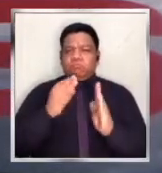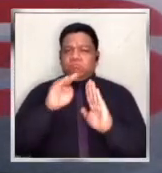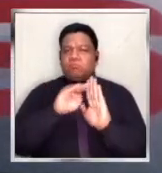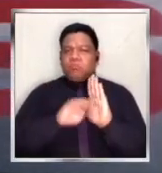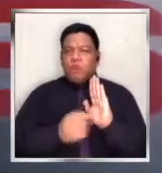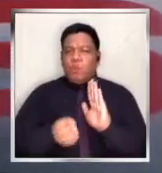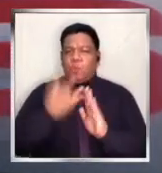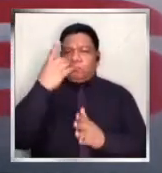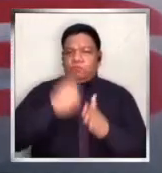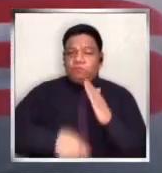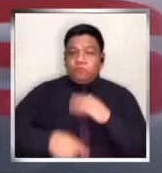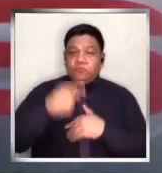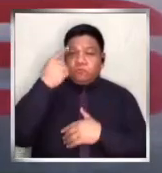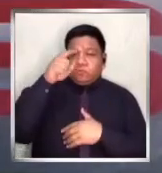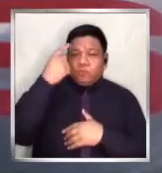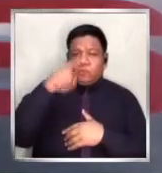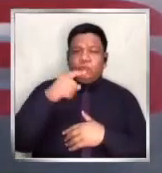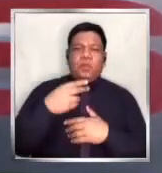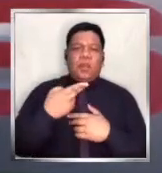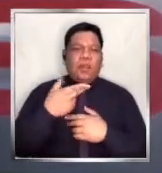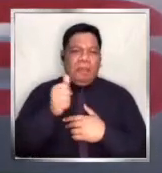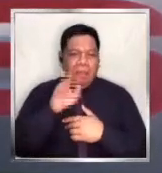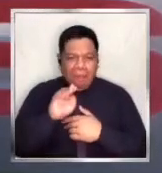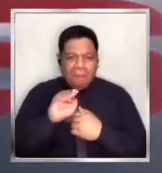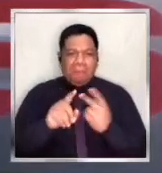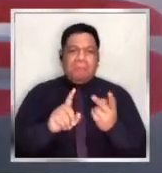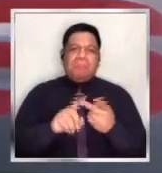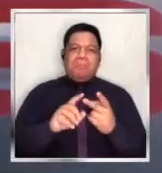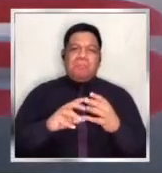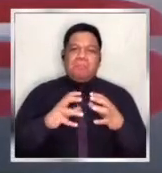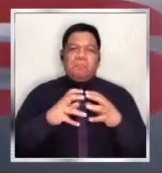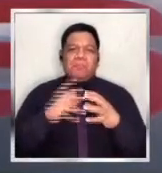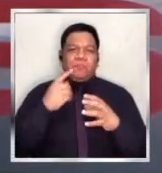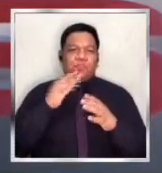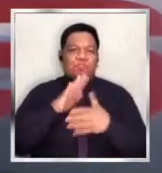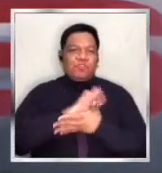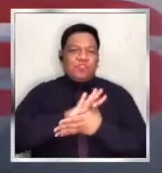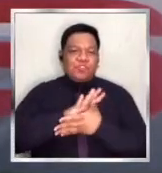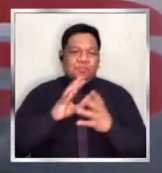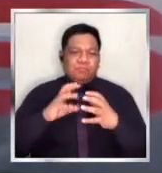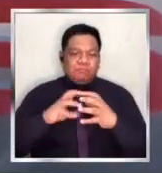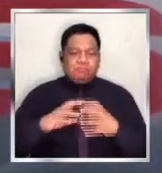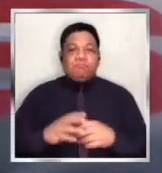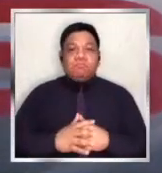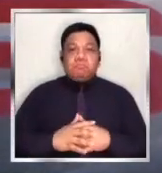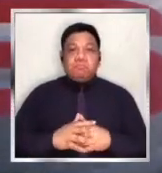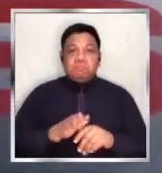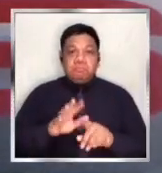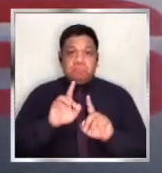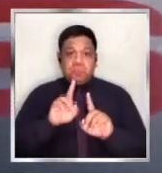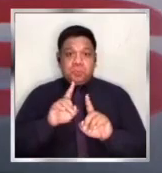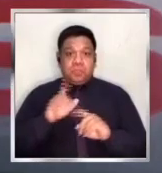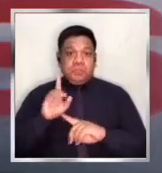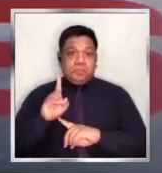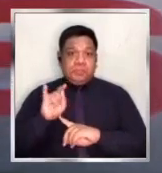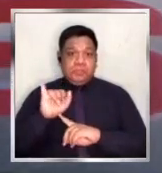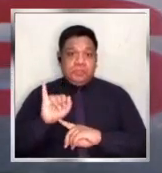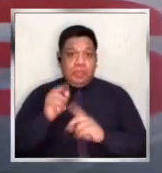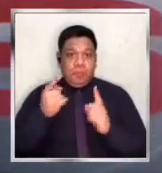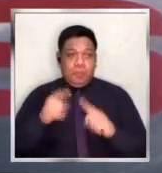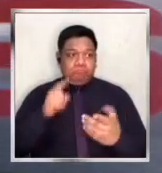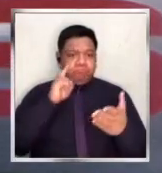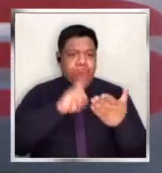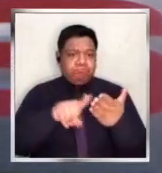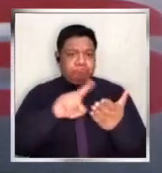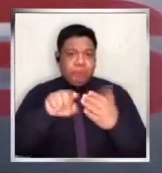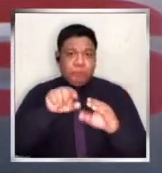noche buena item gaya ng ham at saka yung queso de bola. Pero nang mag-inspeksyon sila sa ilang pamilihan, may ilang